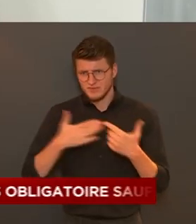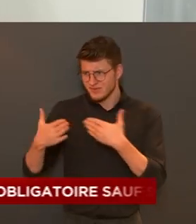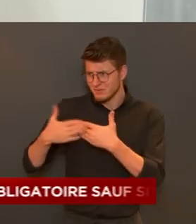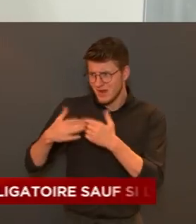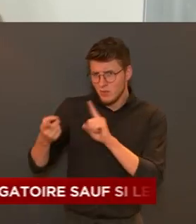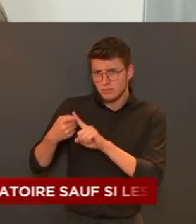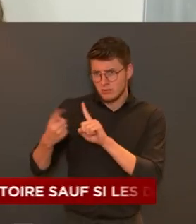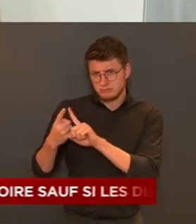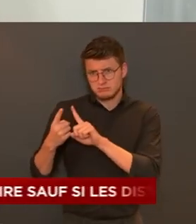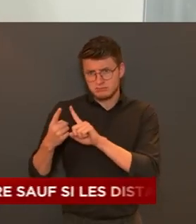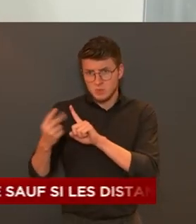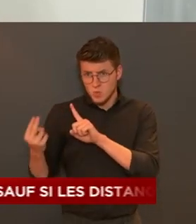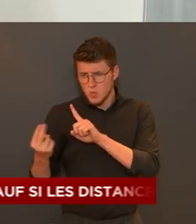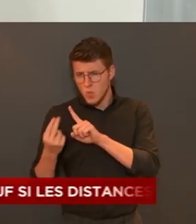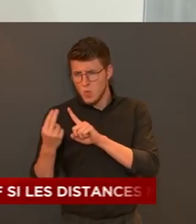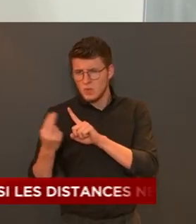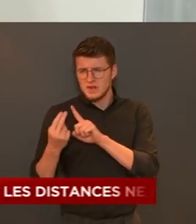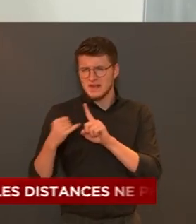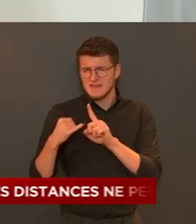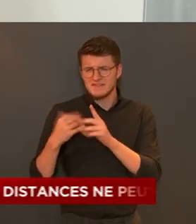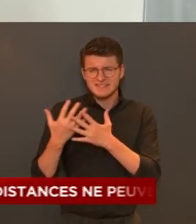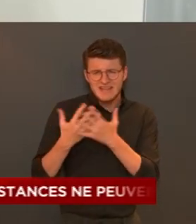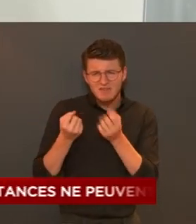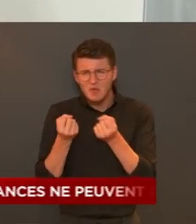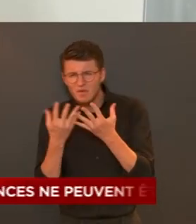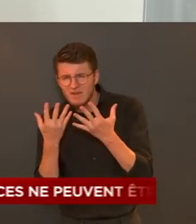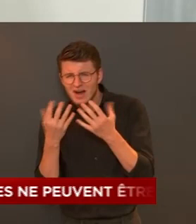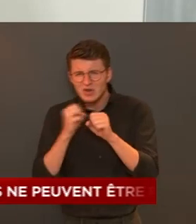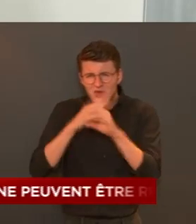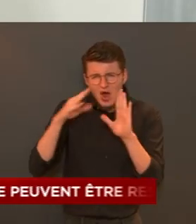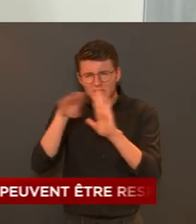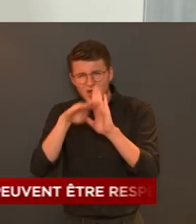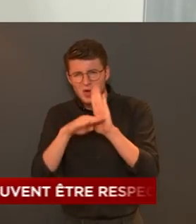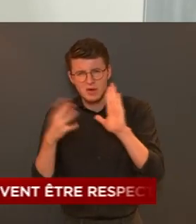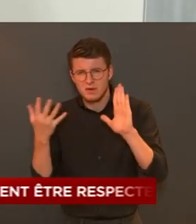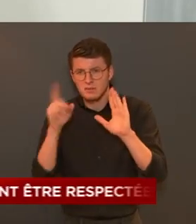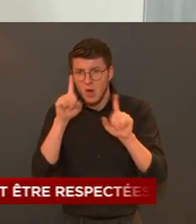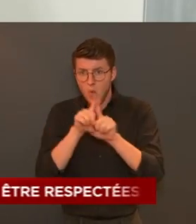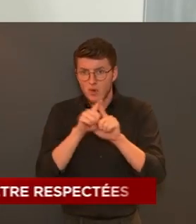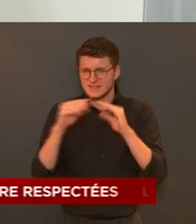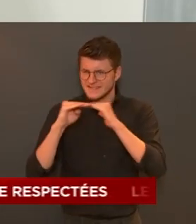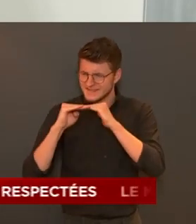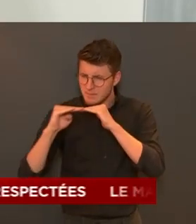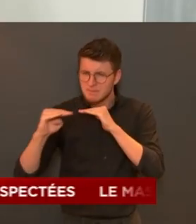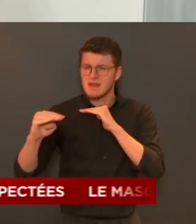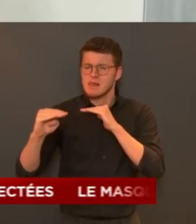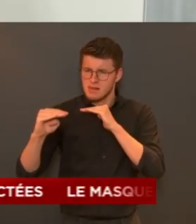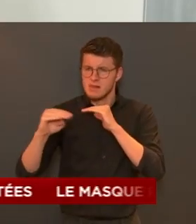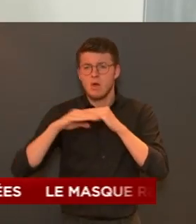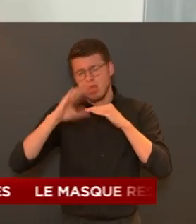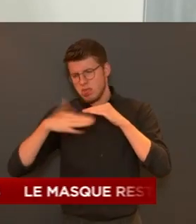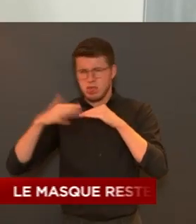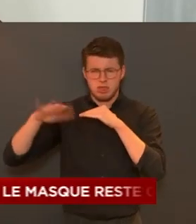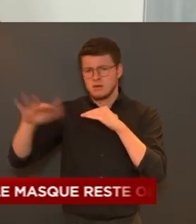contacts rapprochés dans votre vie privée, vous avez besoin d'un cadre de référence, vous avez besoin de règles et de stabilité.